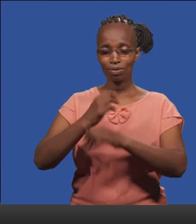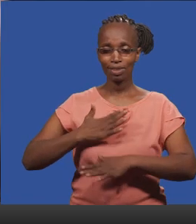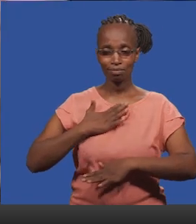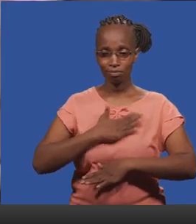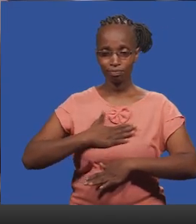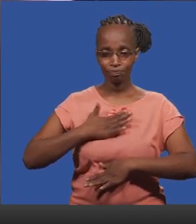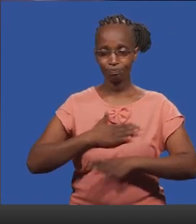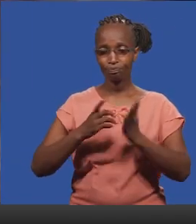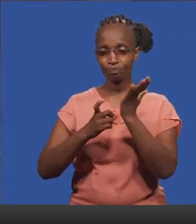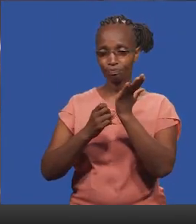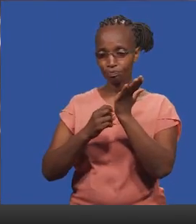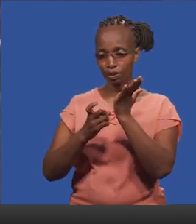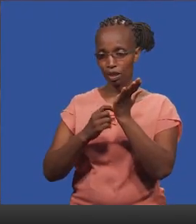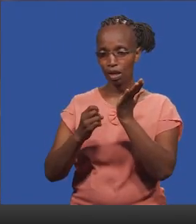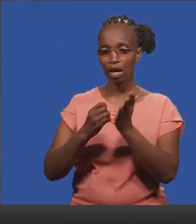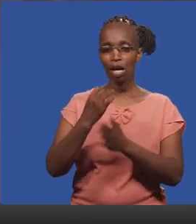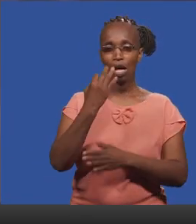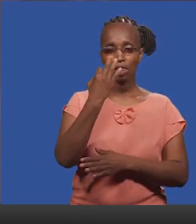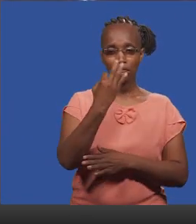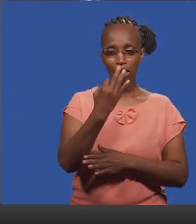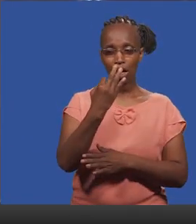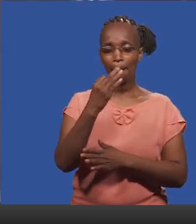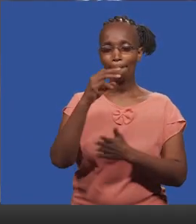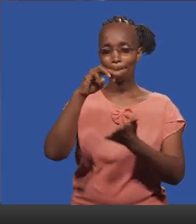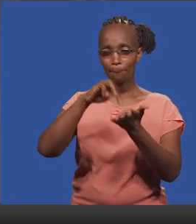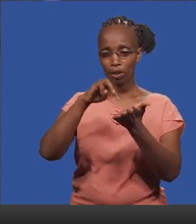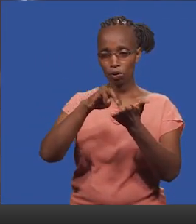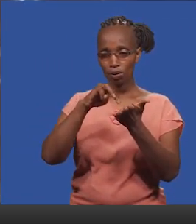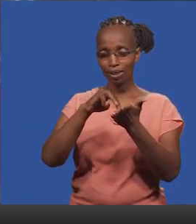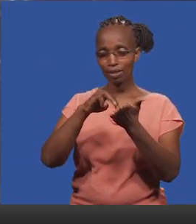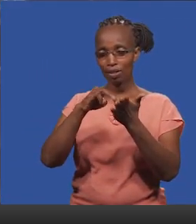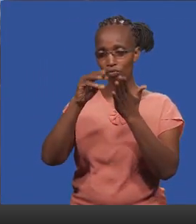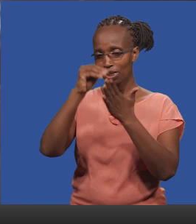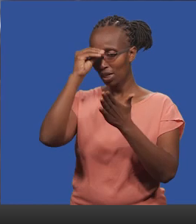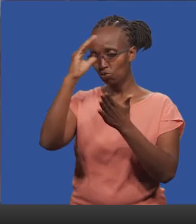na Kiswahili hapo kesho. Jumla watainiwa